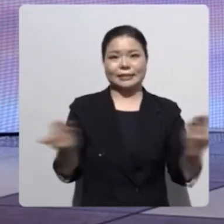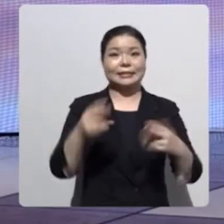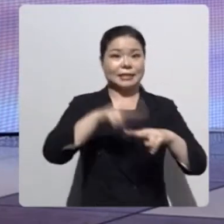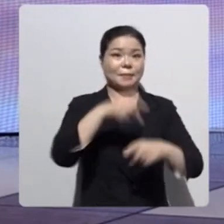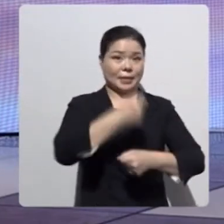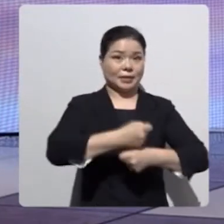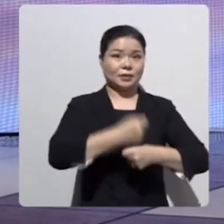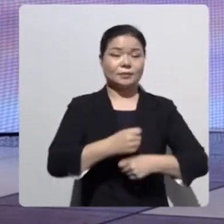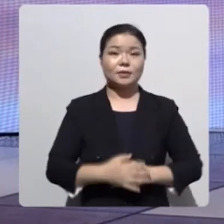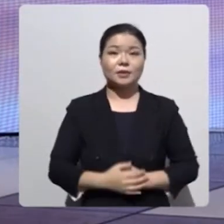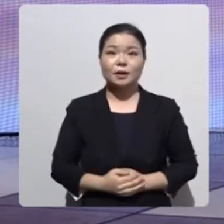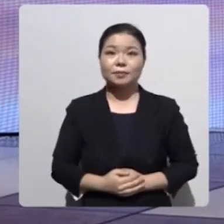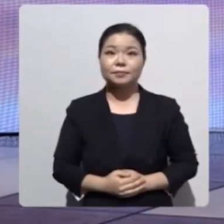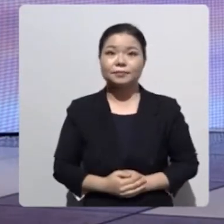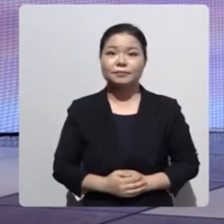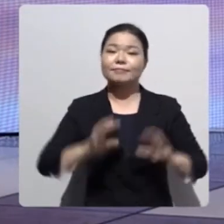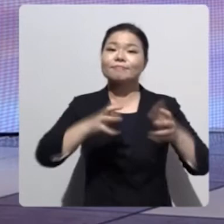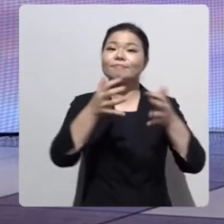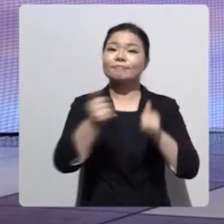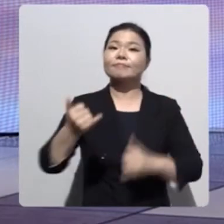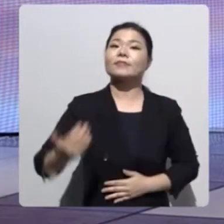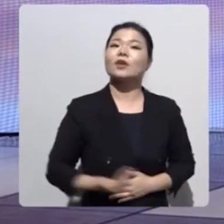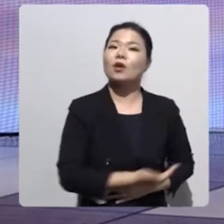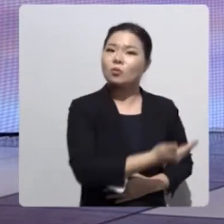만들어내겠습니다. 국민 여러분,